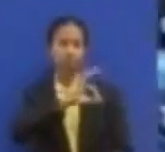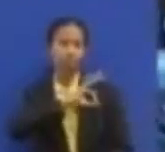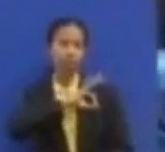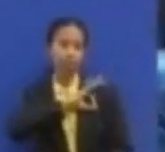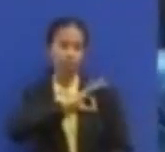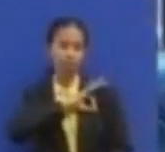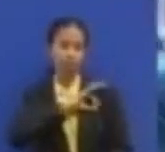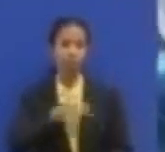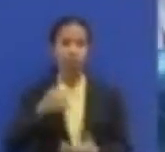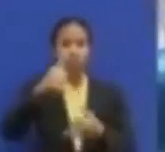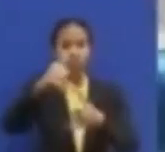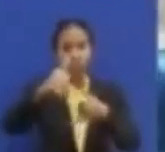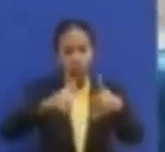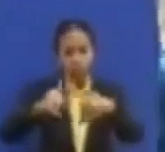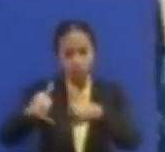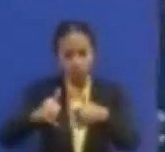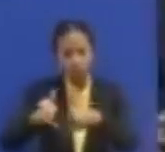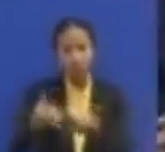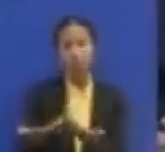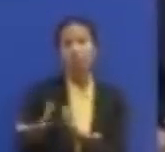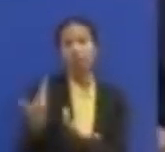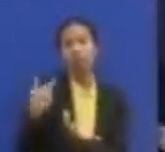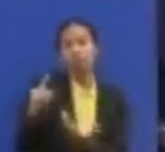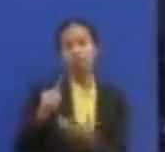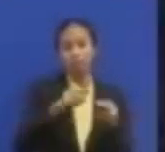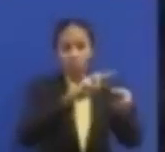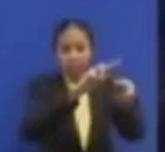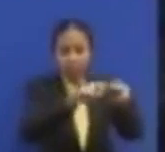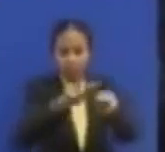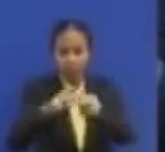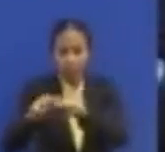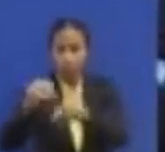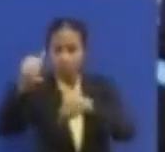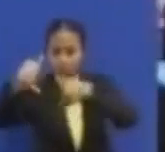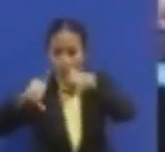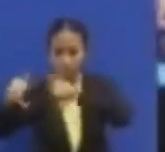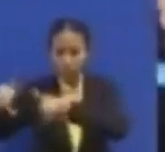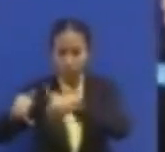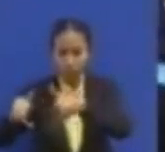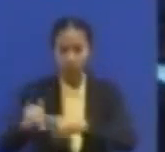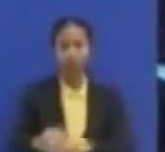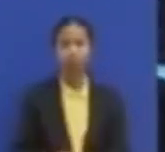รือว่าส.ส.ชุดที่25เริ่มเข้ามาเต็มห้องประชุมแล้วคุณอัญชิตาครับ